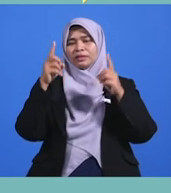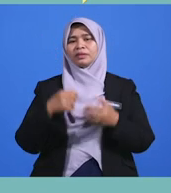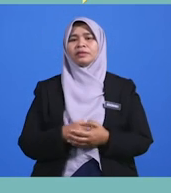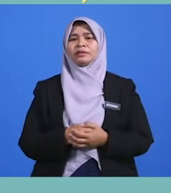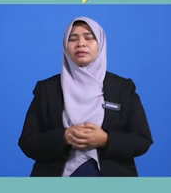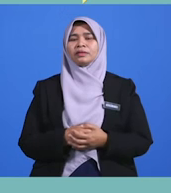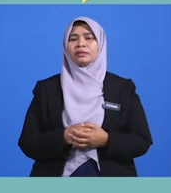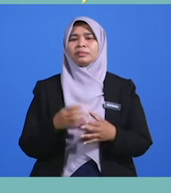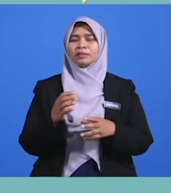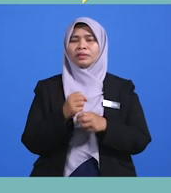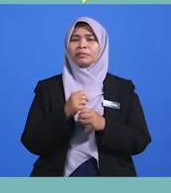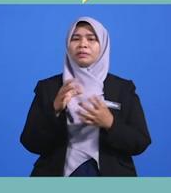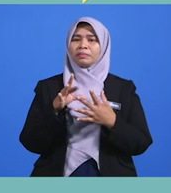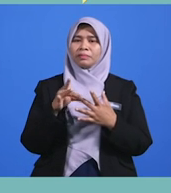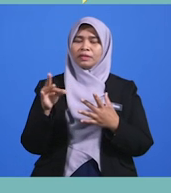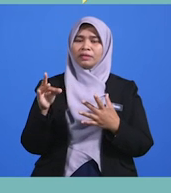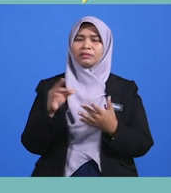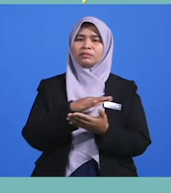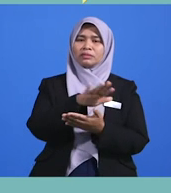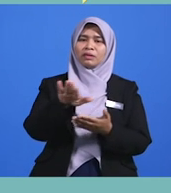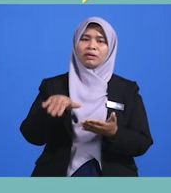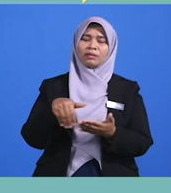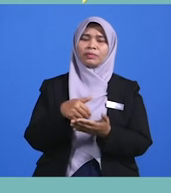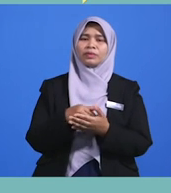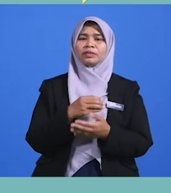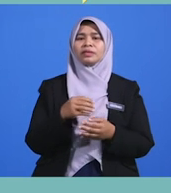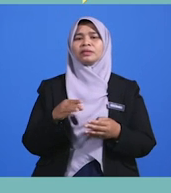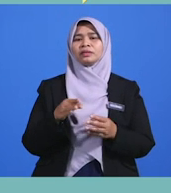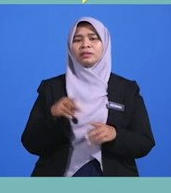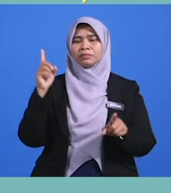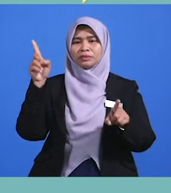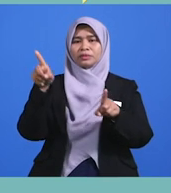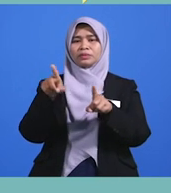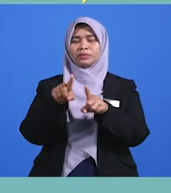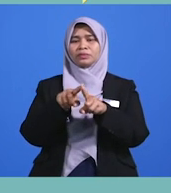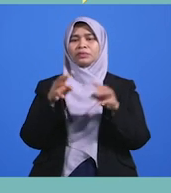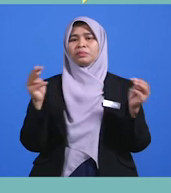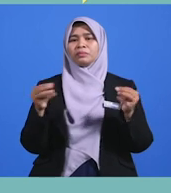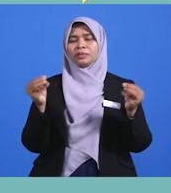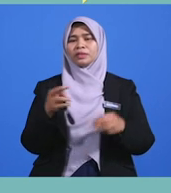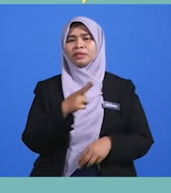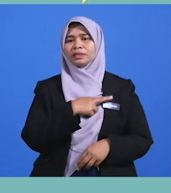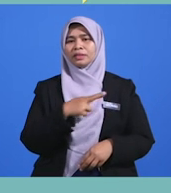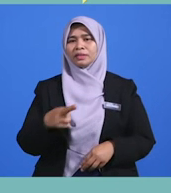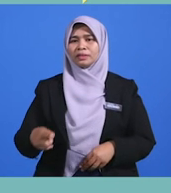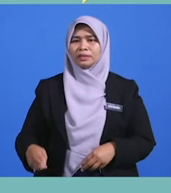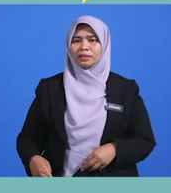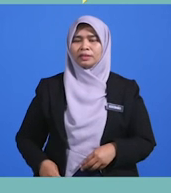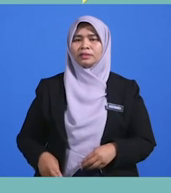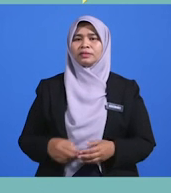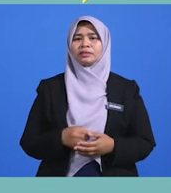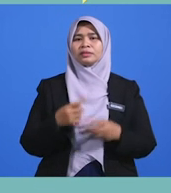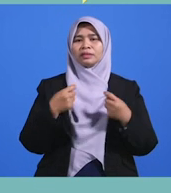kiri mendapat pilihan majoriti dan perkenan mesyuarat Majlis Raja-Raja yang berlangsung pada 22 dan